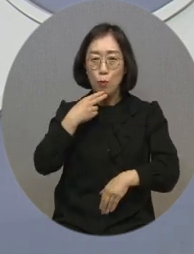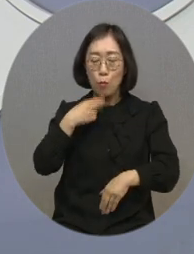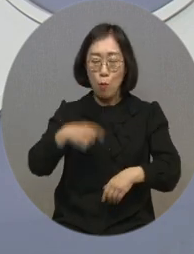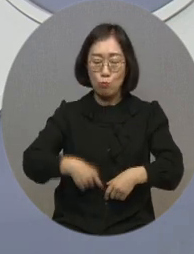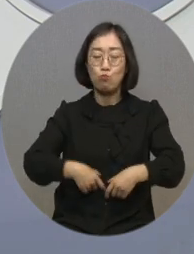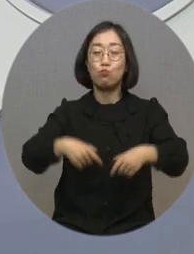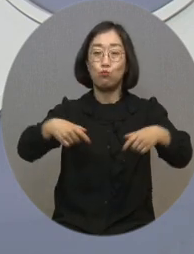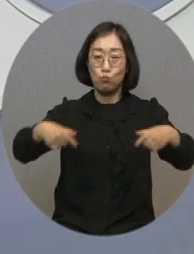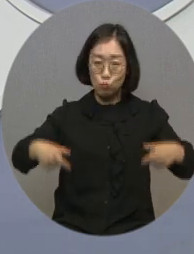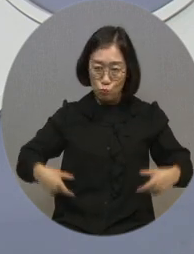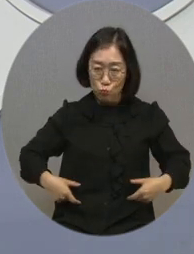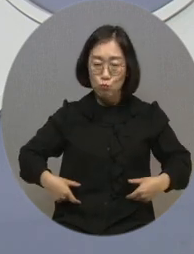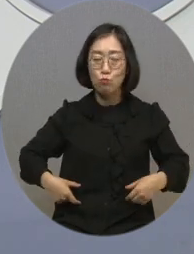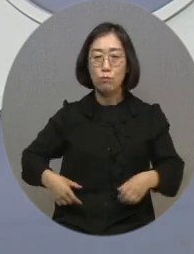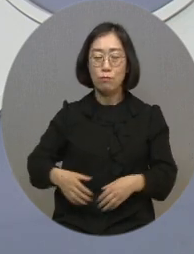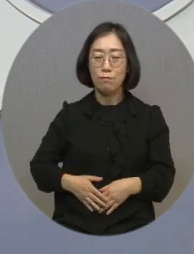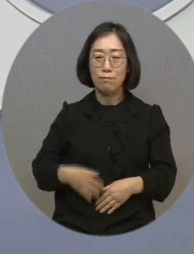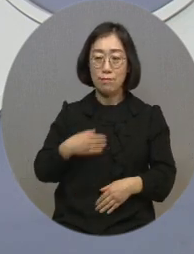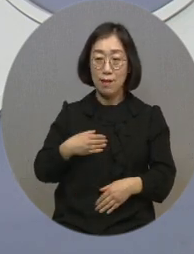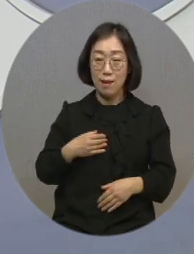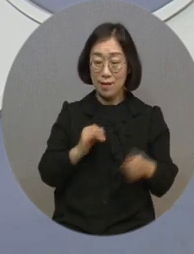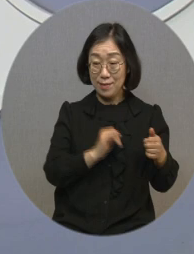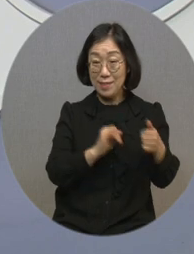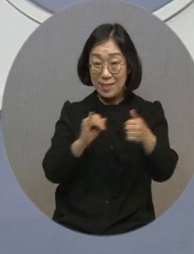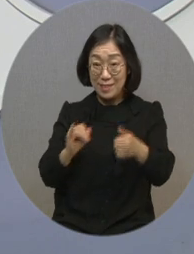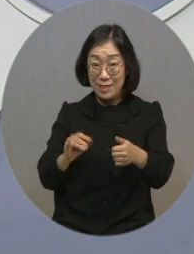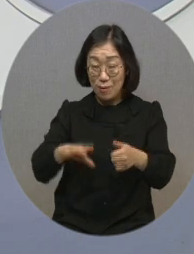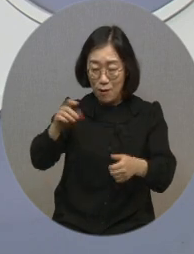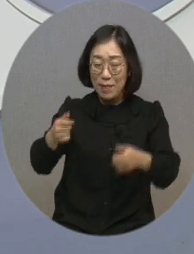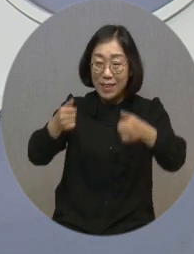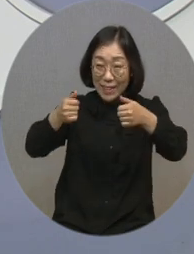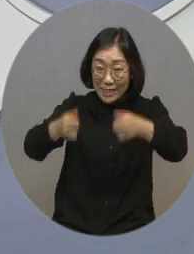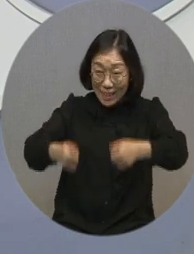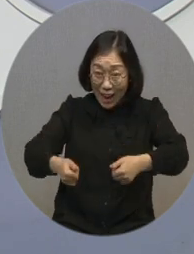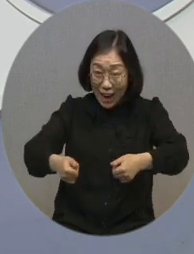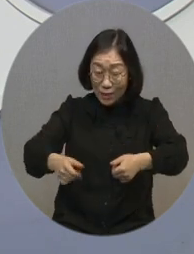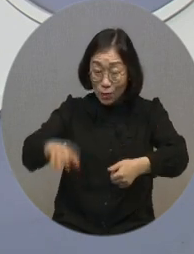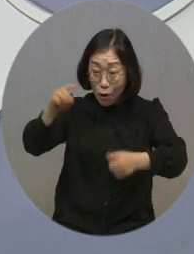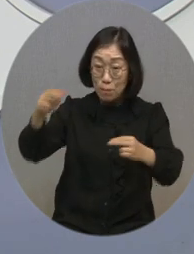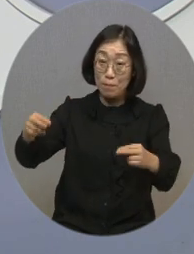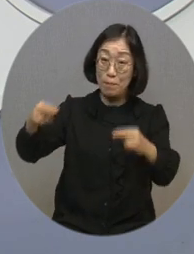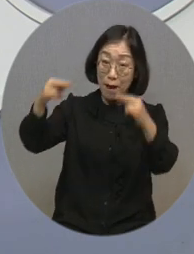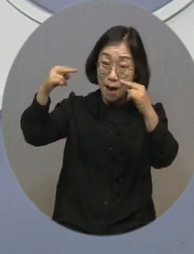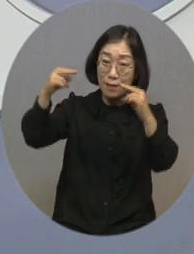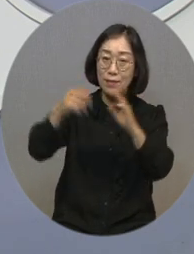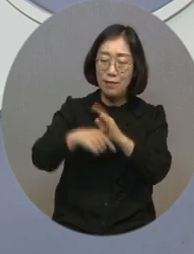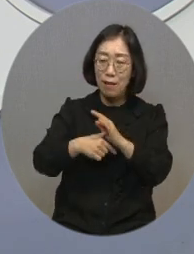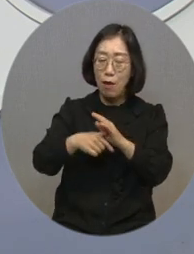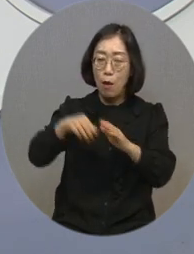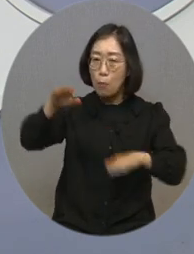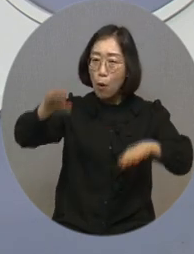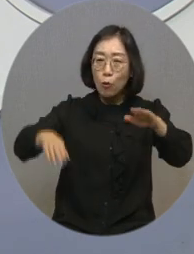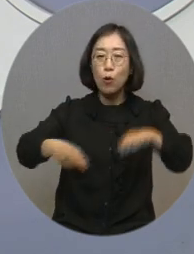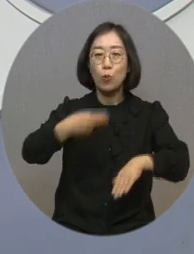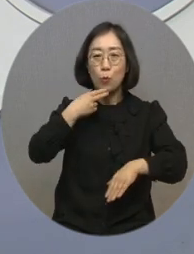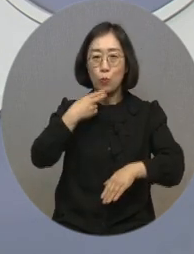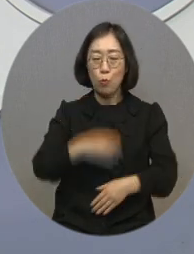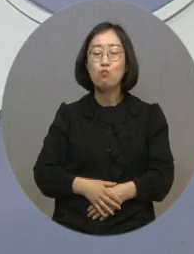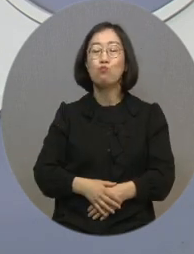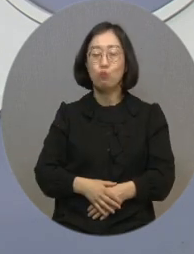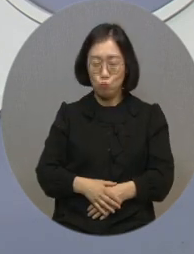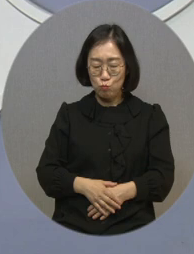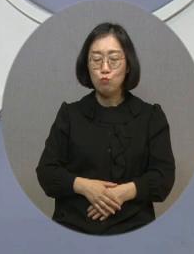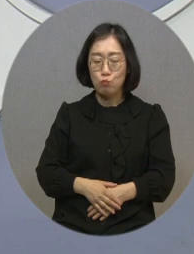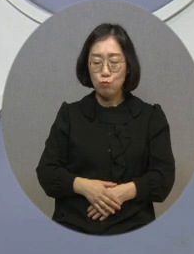이제 제가 인사드리러 갔을 때 전혀 그런 이제 그 편견 없이 끝까지